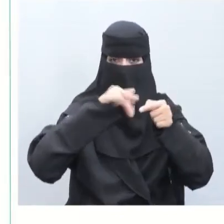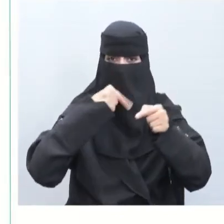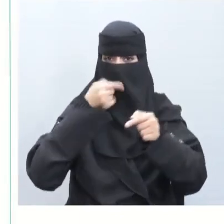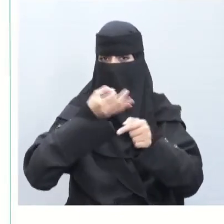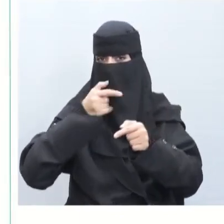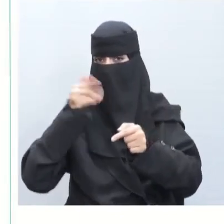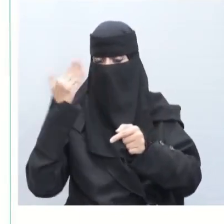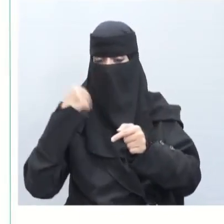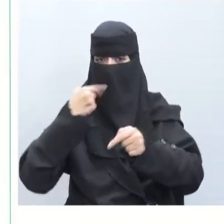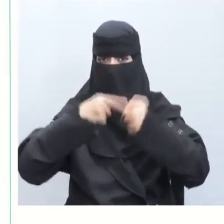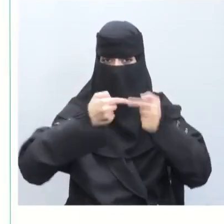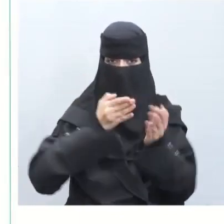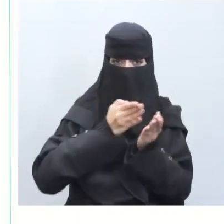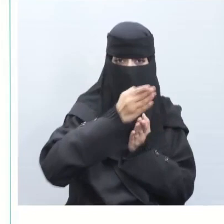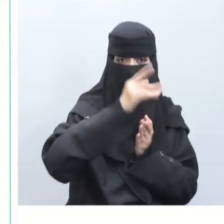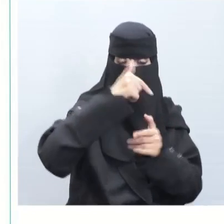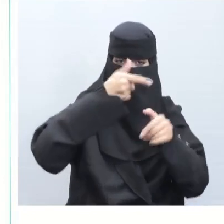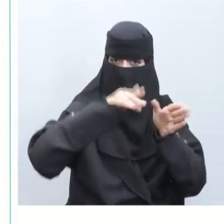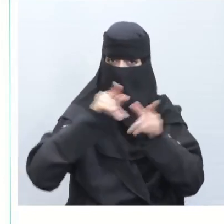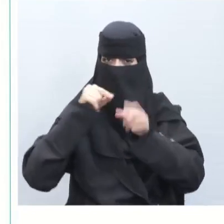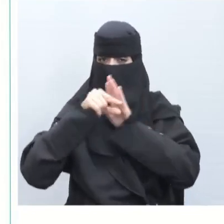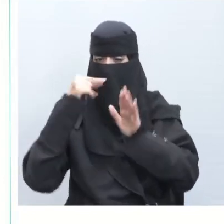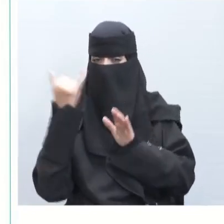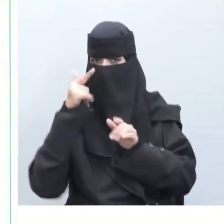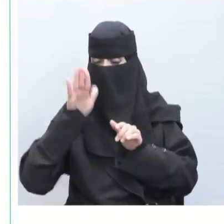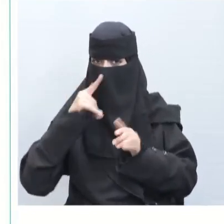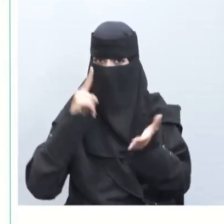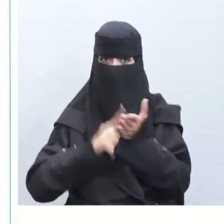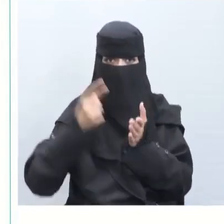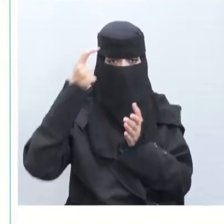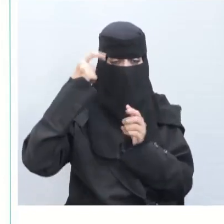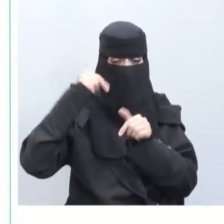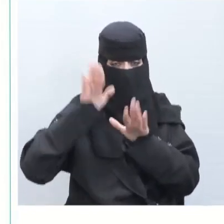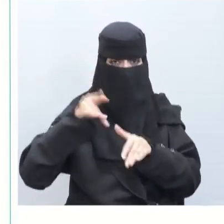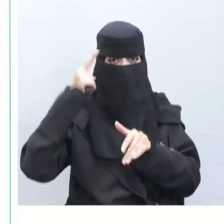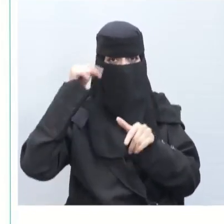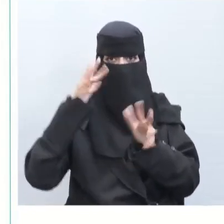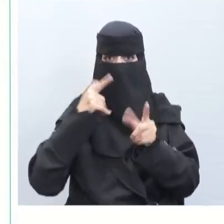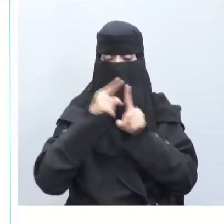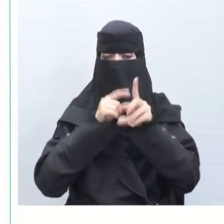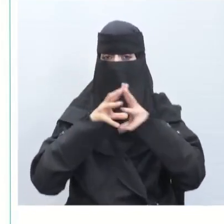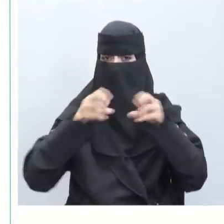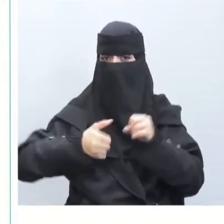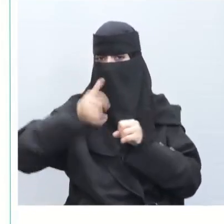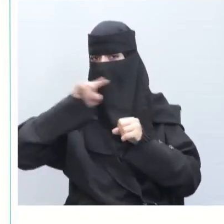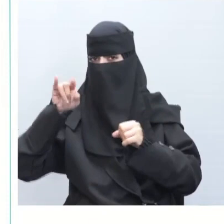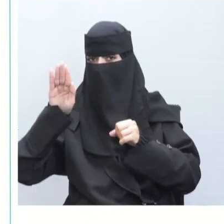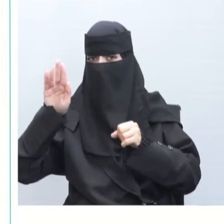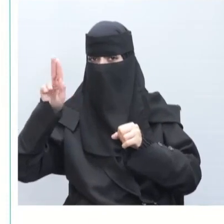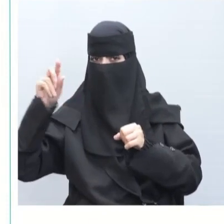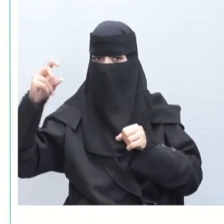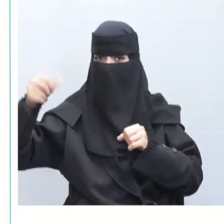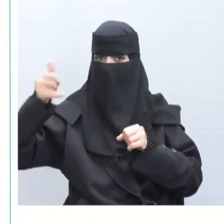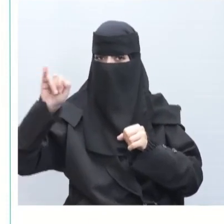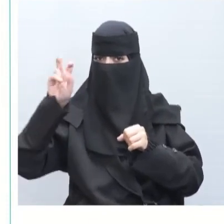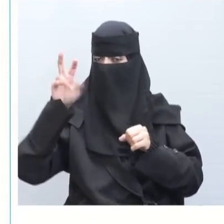السابق للاستدامه وذكرنا مهم جدا ان نفهم او نعرف ماذا نقصد بالاست وما هي